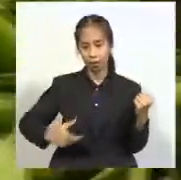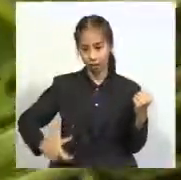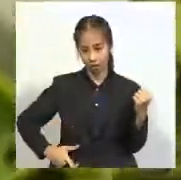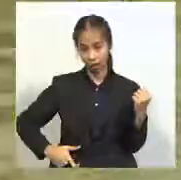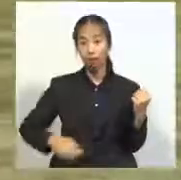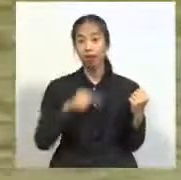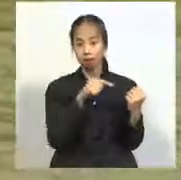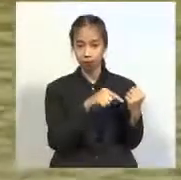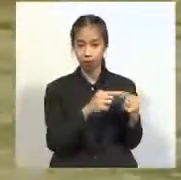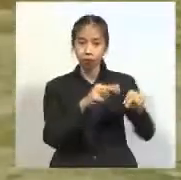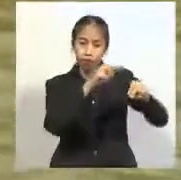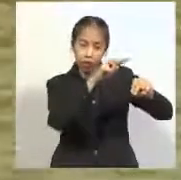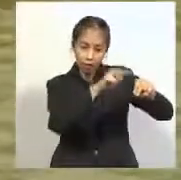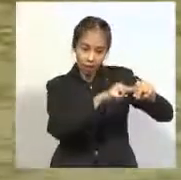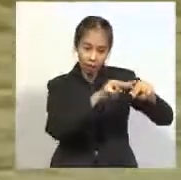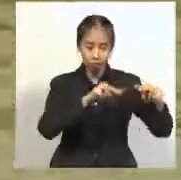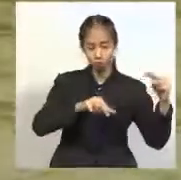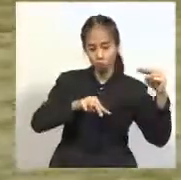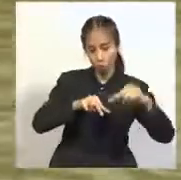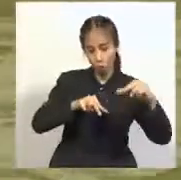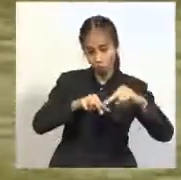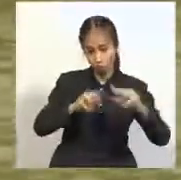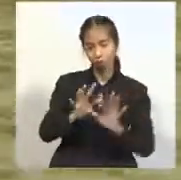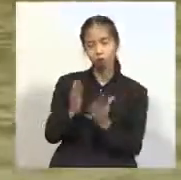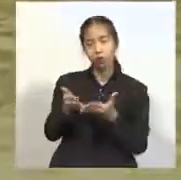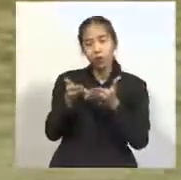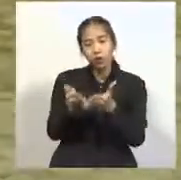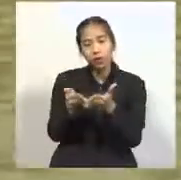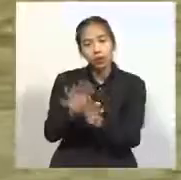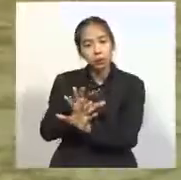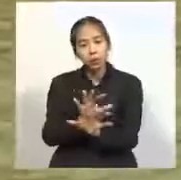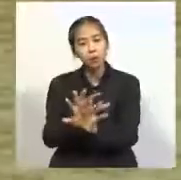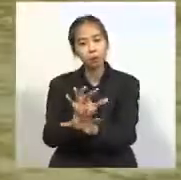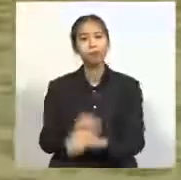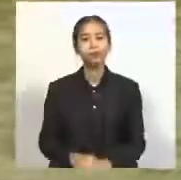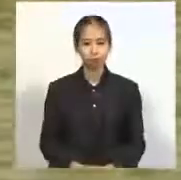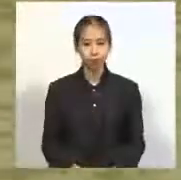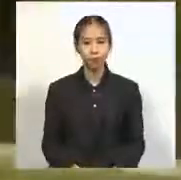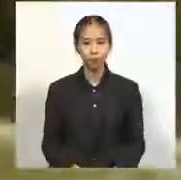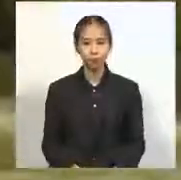ราชกุมารีประทับทอดพระเนตรขบวนพระยุหยาตราทางชลมารคค่ะ